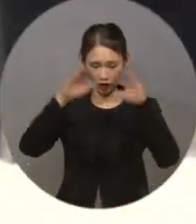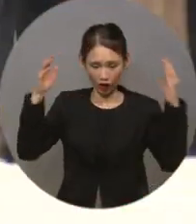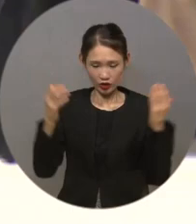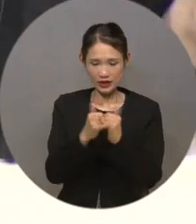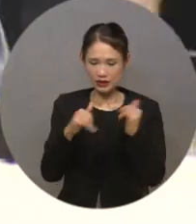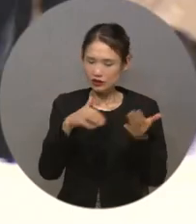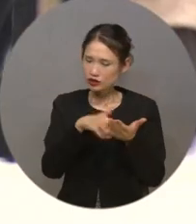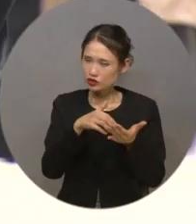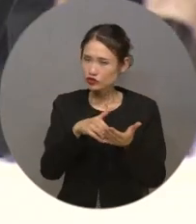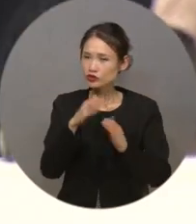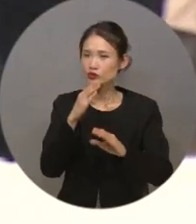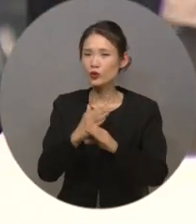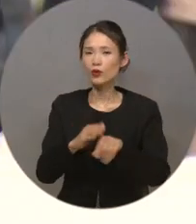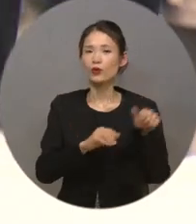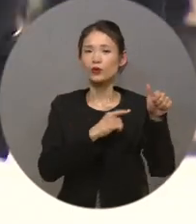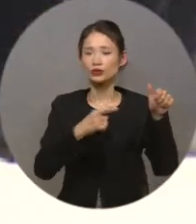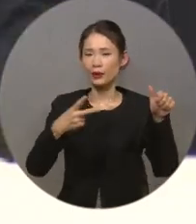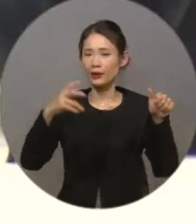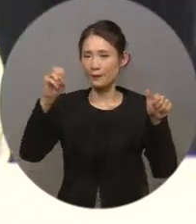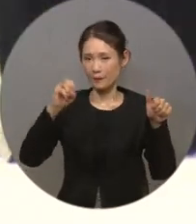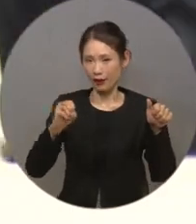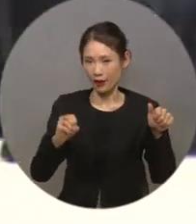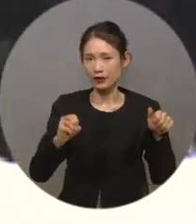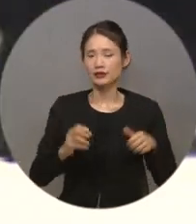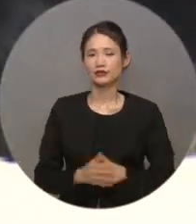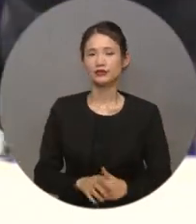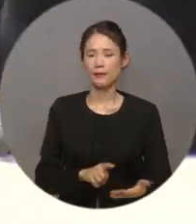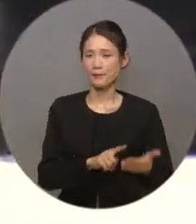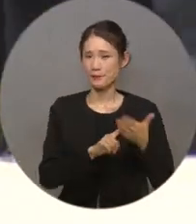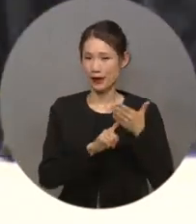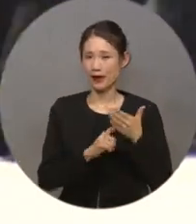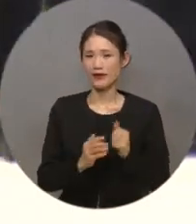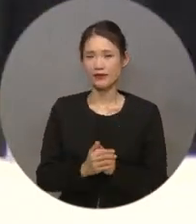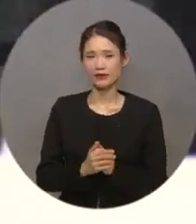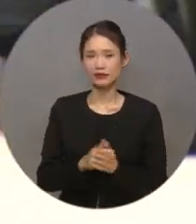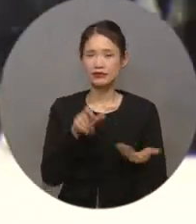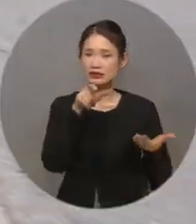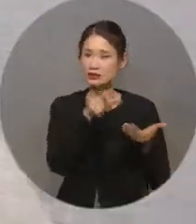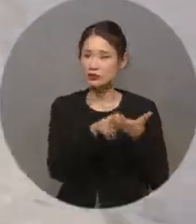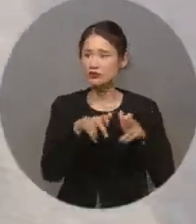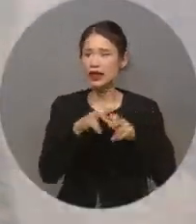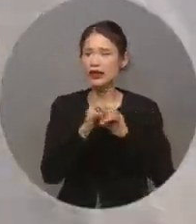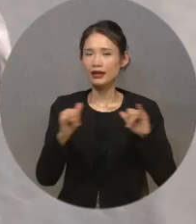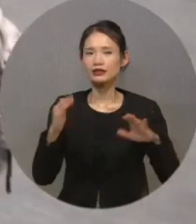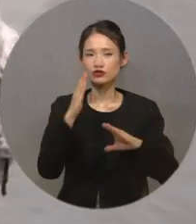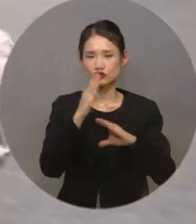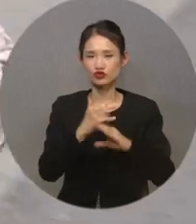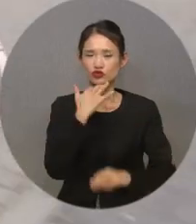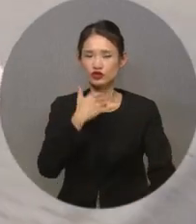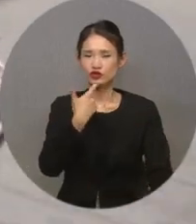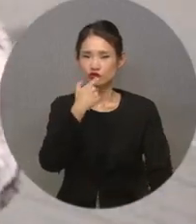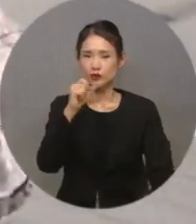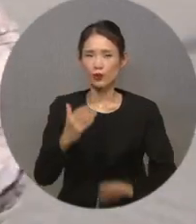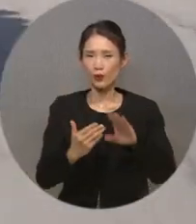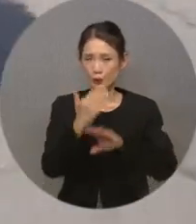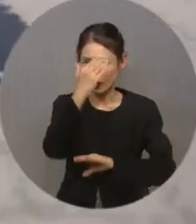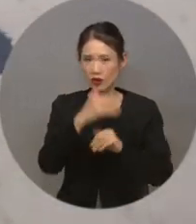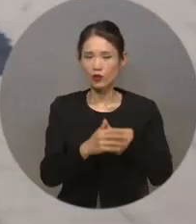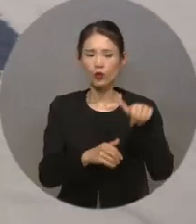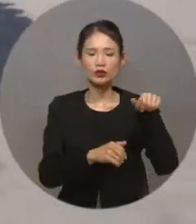인구의 5.2% 수준으로 집계됐습니다 또 등록장애인 중 65세 이상 비율은